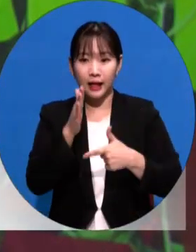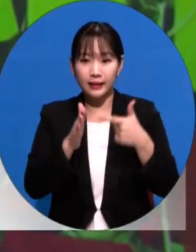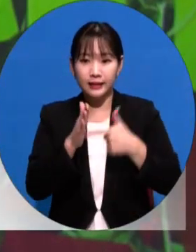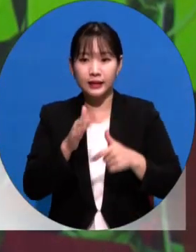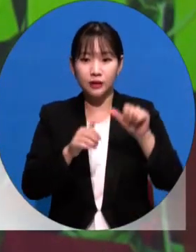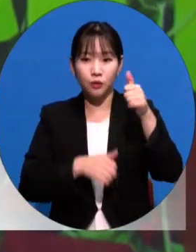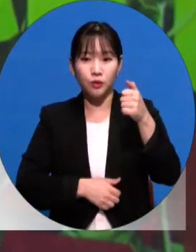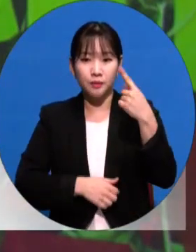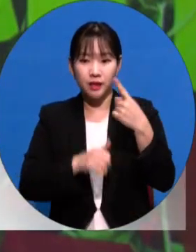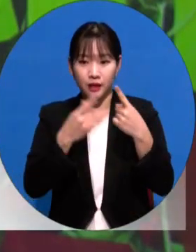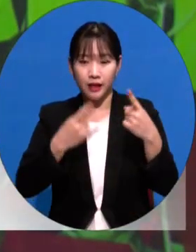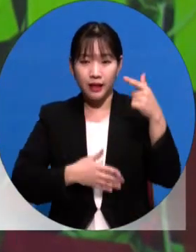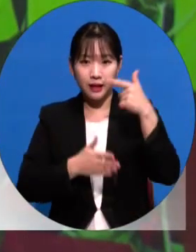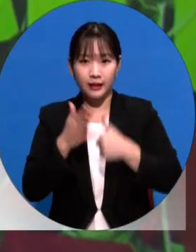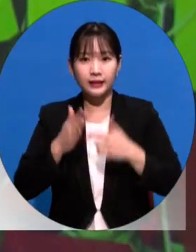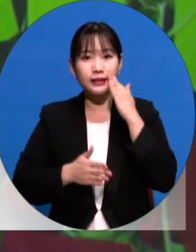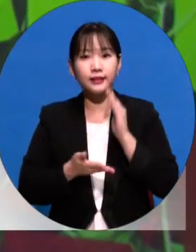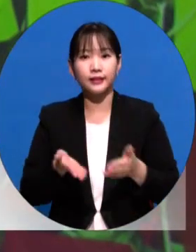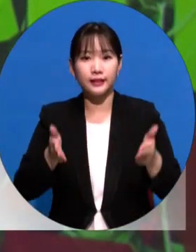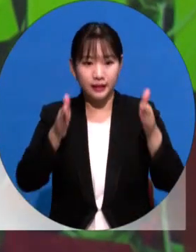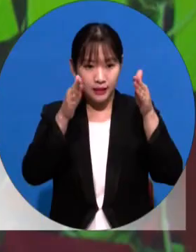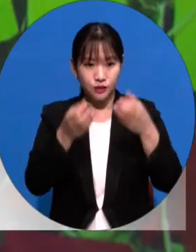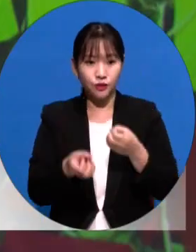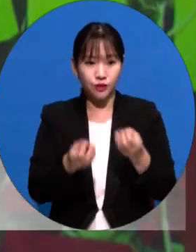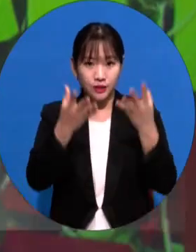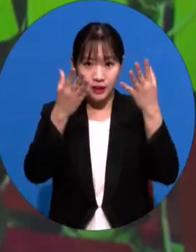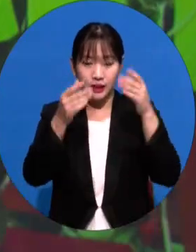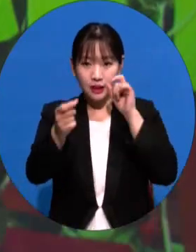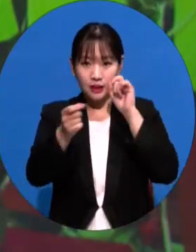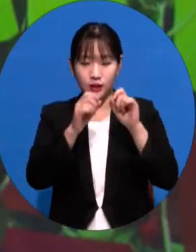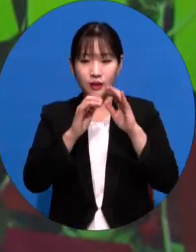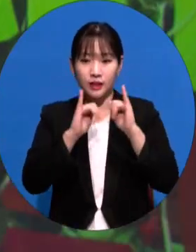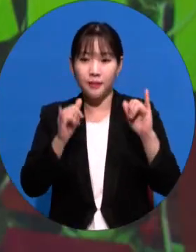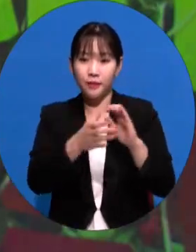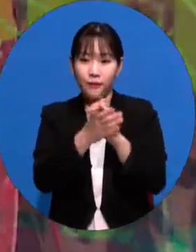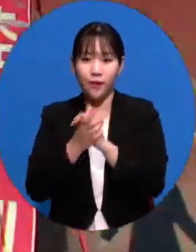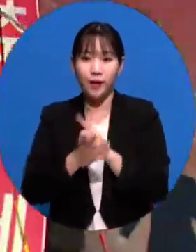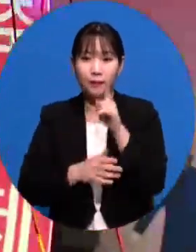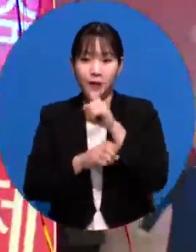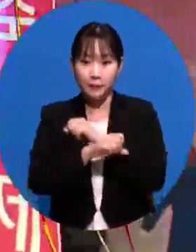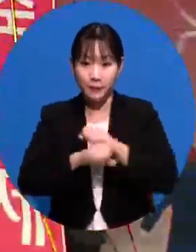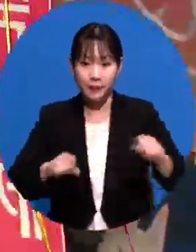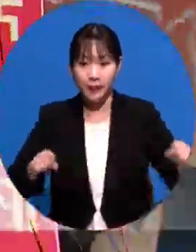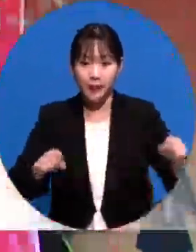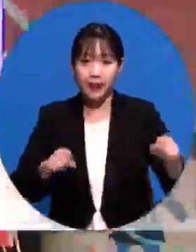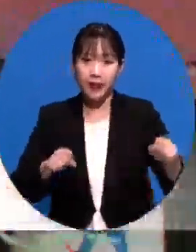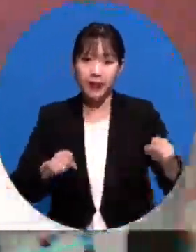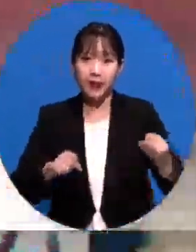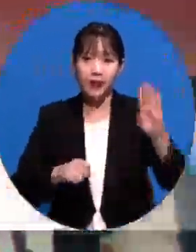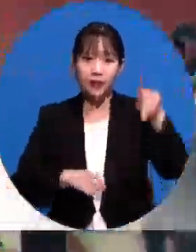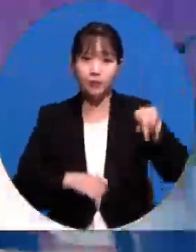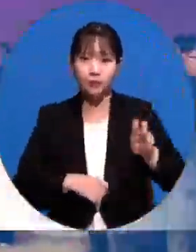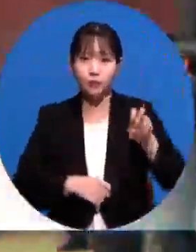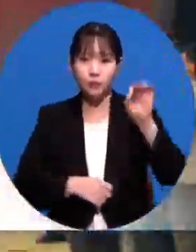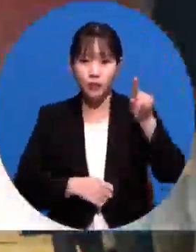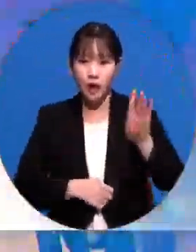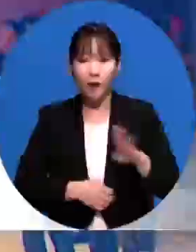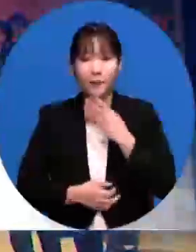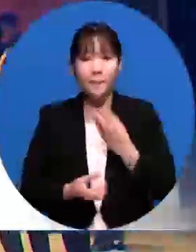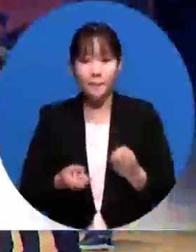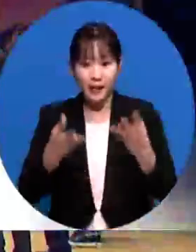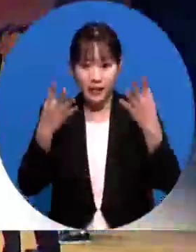강진군이 제51회 강진 청자 축제를 앞두고 군민 화합한마당 부업 페스타 행사를 열고